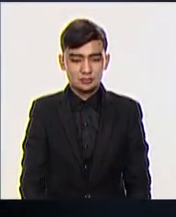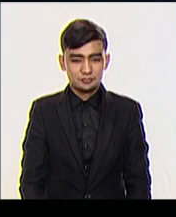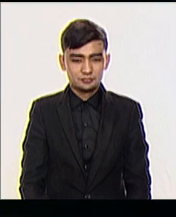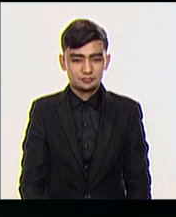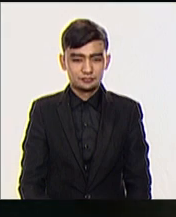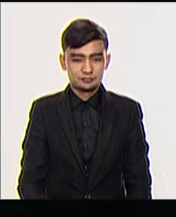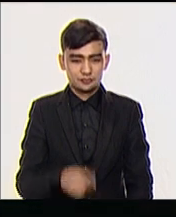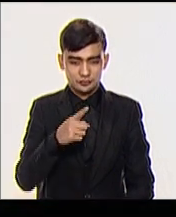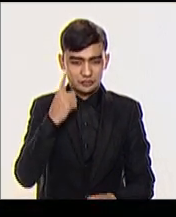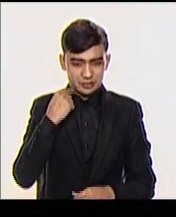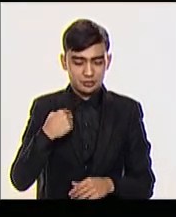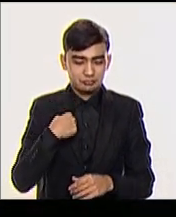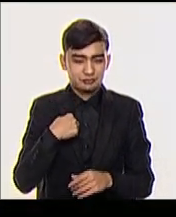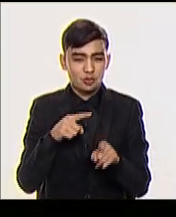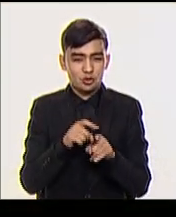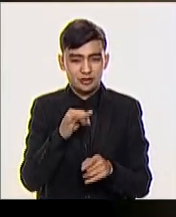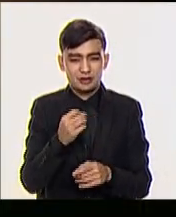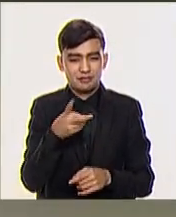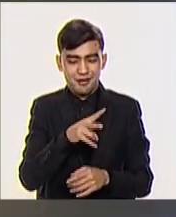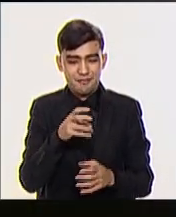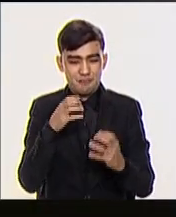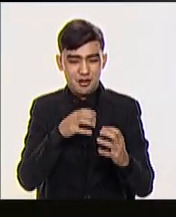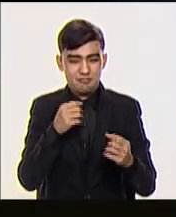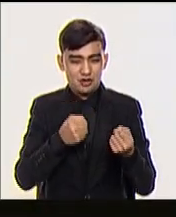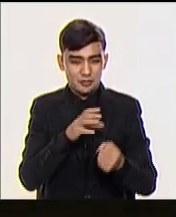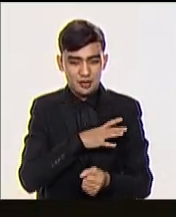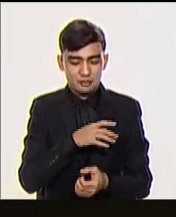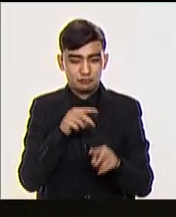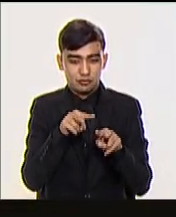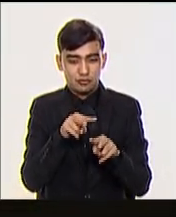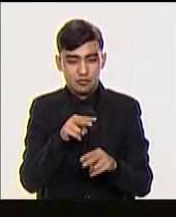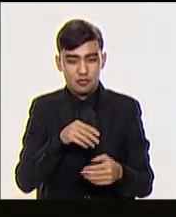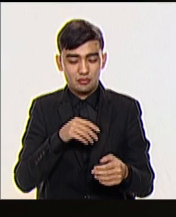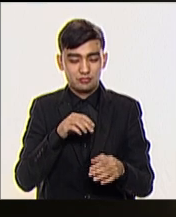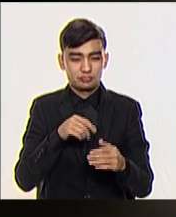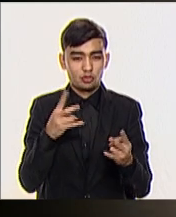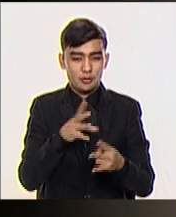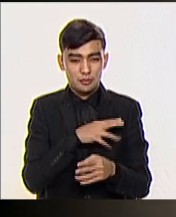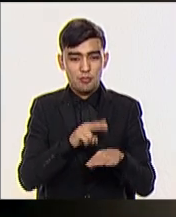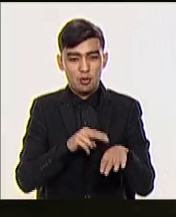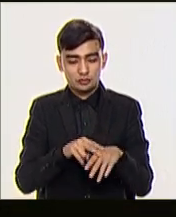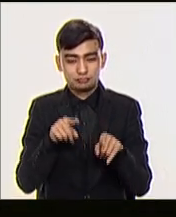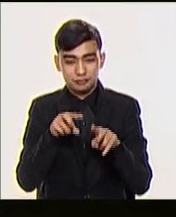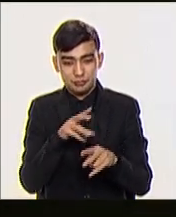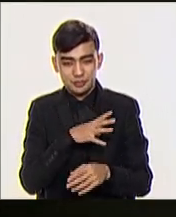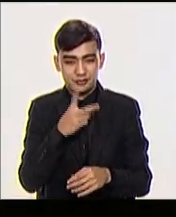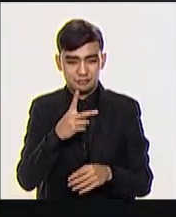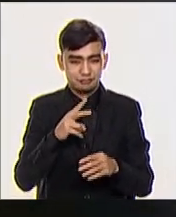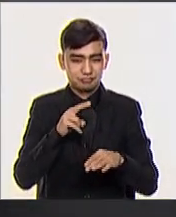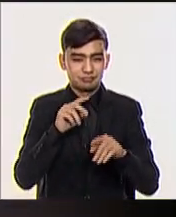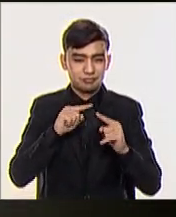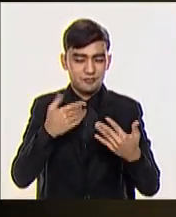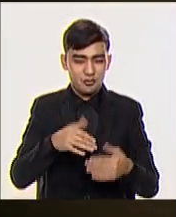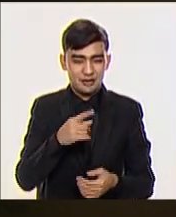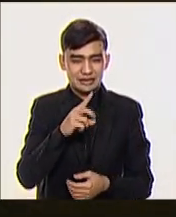Вы меня, наверное, знаете. Два подозрительных авто сотрудники охотзоопрома и природоохранной полиции заметили во время рейда по